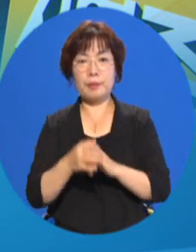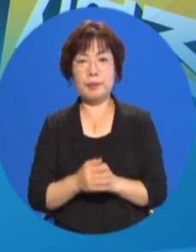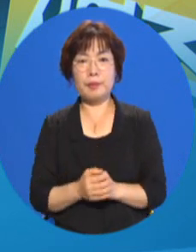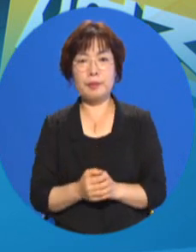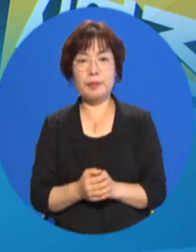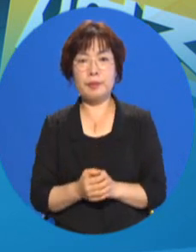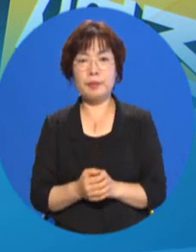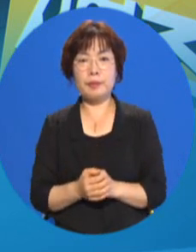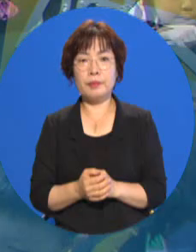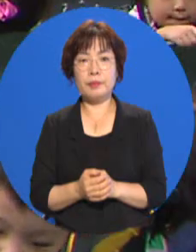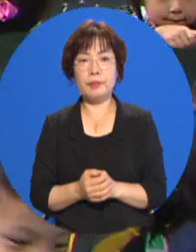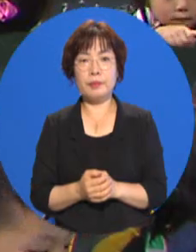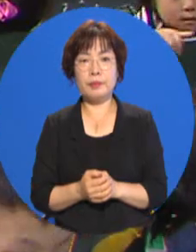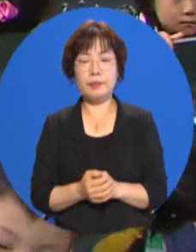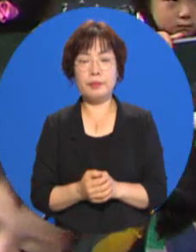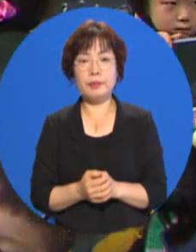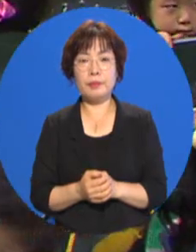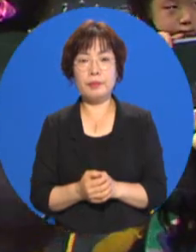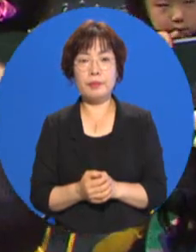기자입니다.